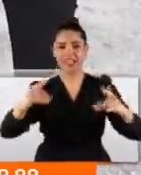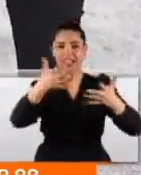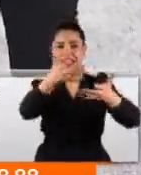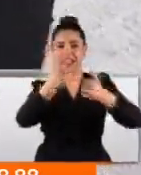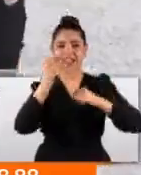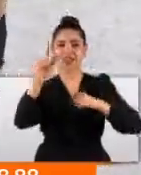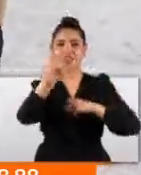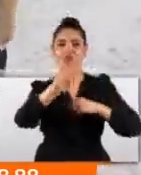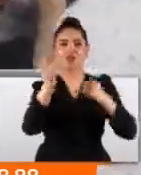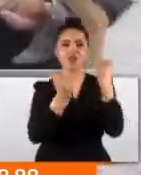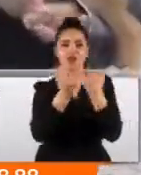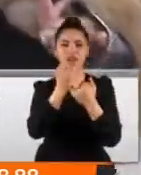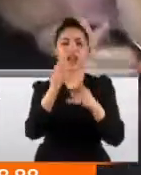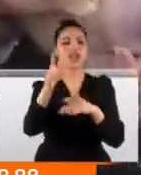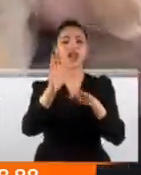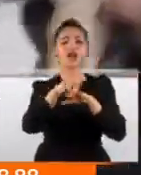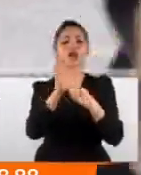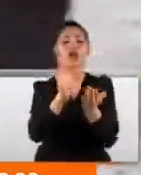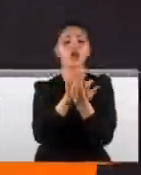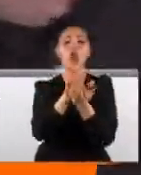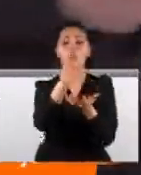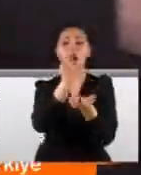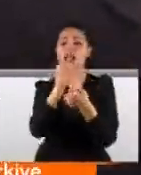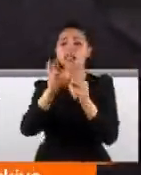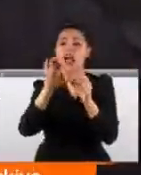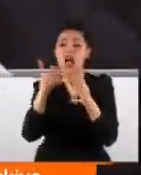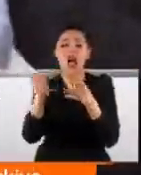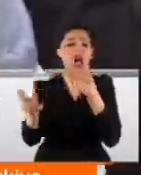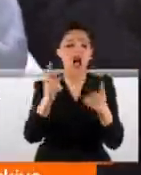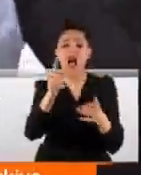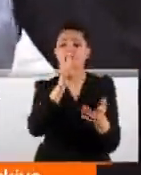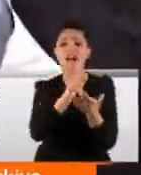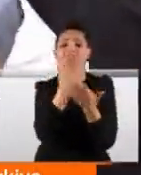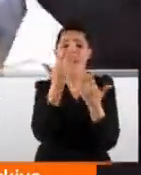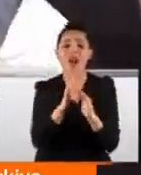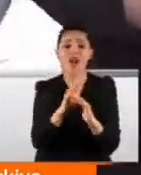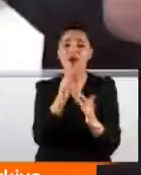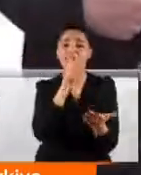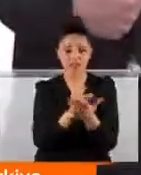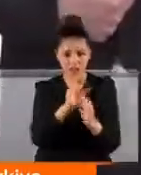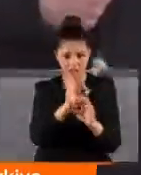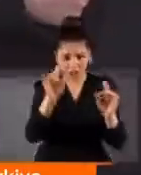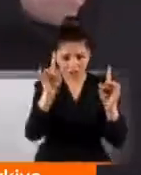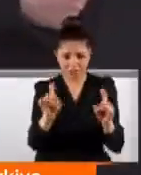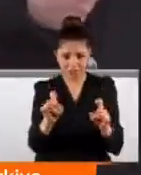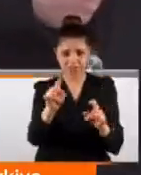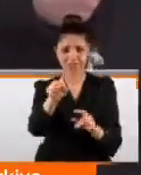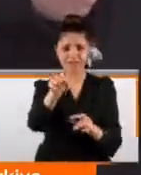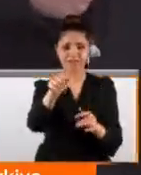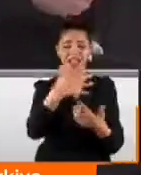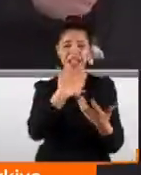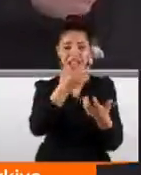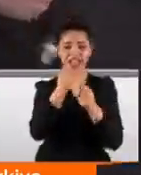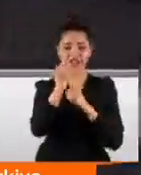birer köpek var. Ama hangilerini alacakları noktasında çok kararsızlar. Hemen soralım, kararınızı verdiniz mi? Evet, tabii ki de benim